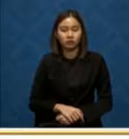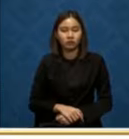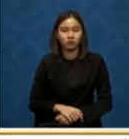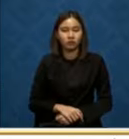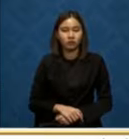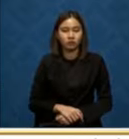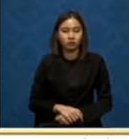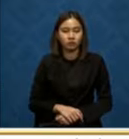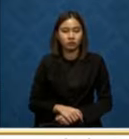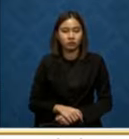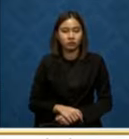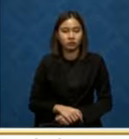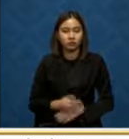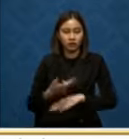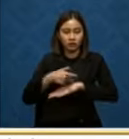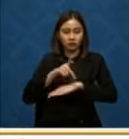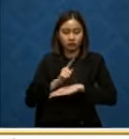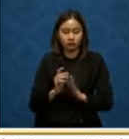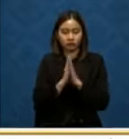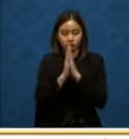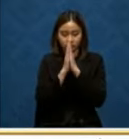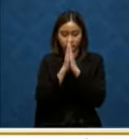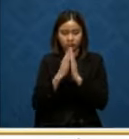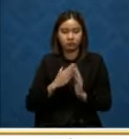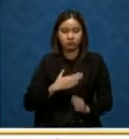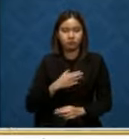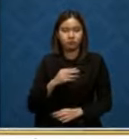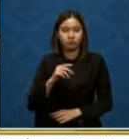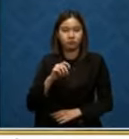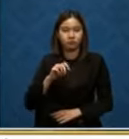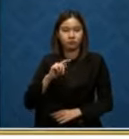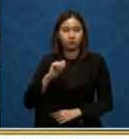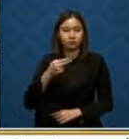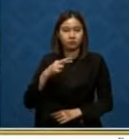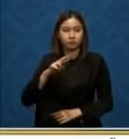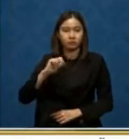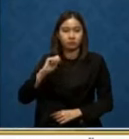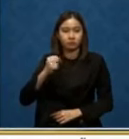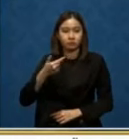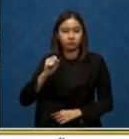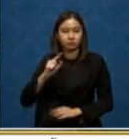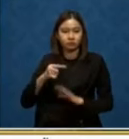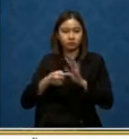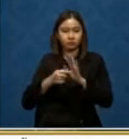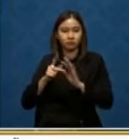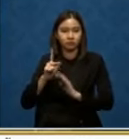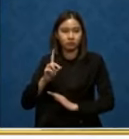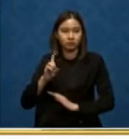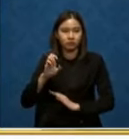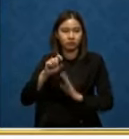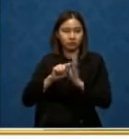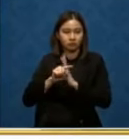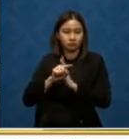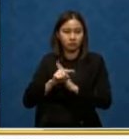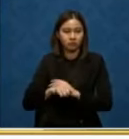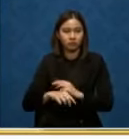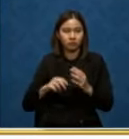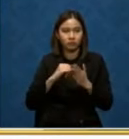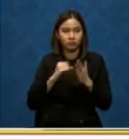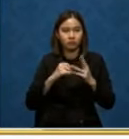เรียนประธานสภาที่เคารพผมนายทรงศักดิ์ส่งเสริมอุดมชัยสมาชิกสภาผู้แทนราษฎรจังหวัดนครสวรรค์